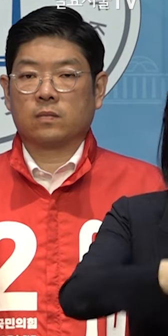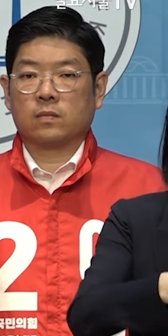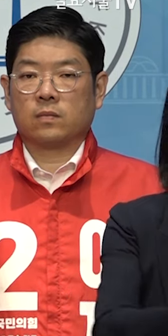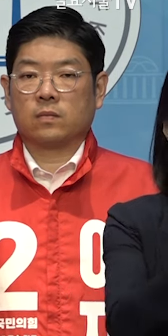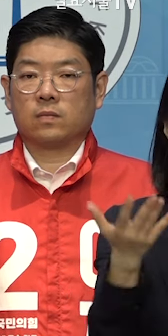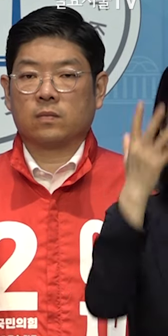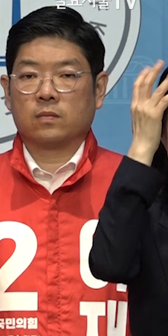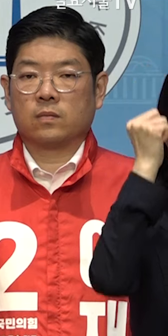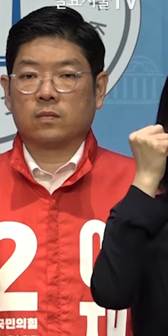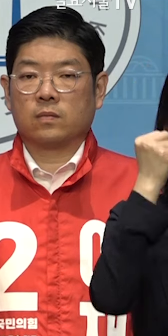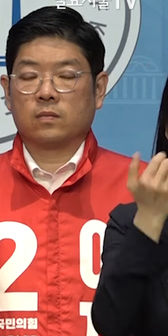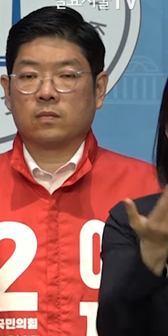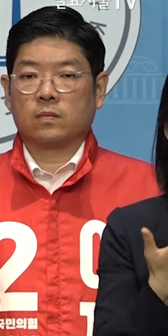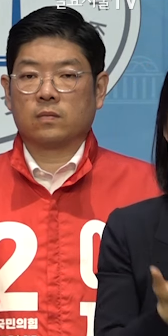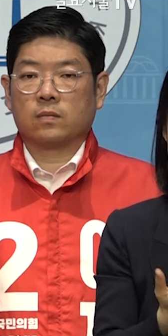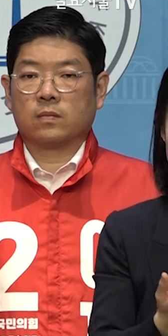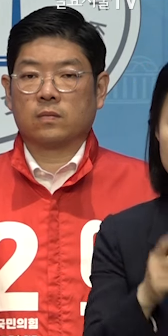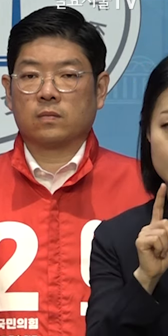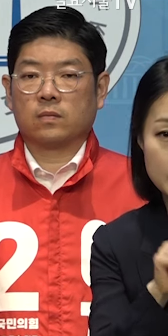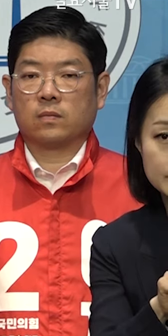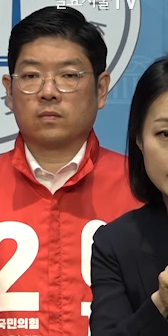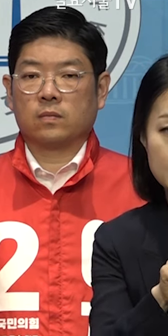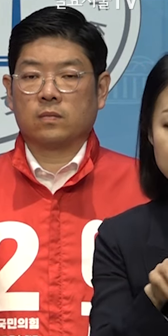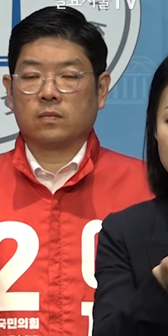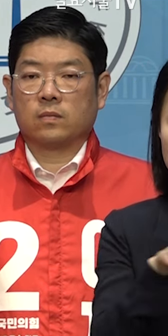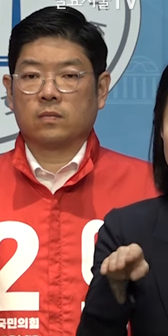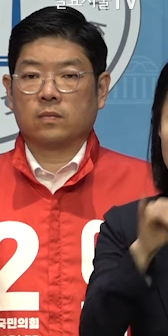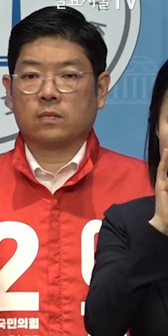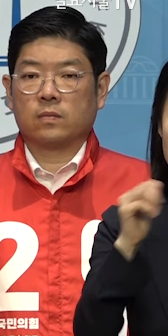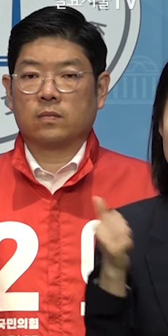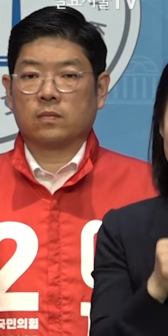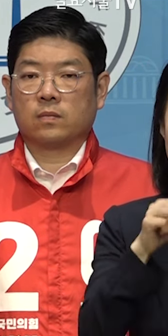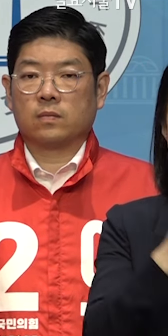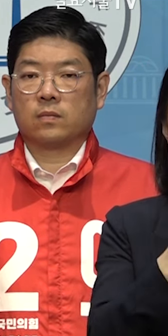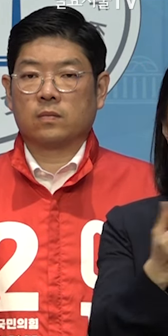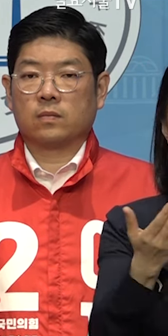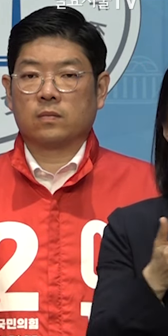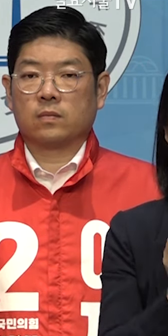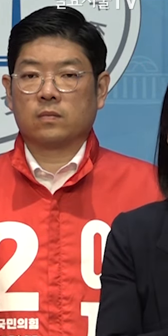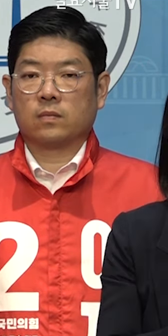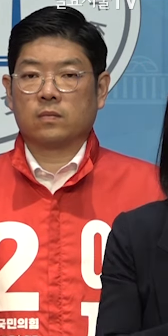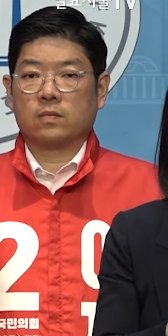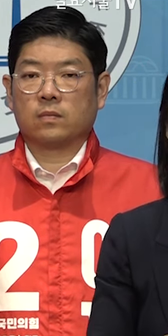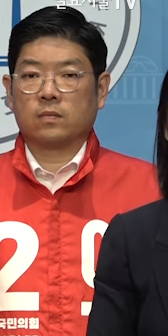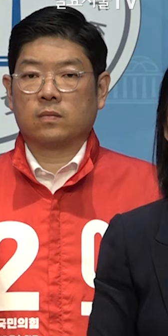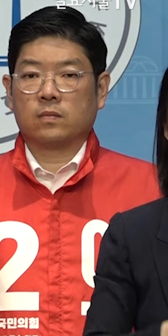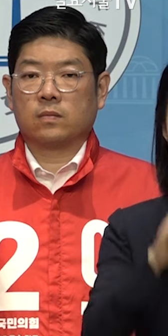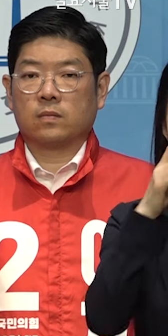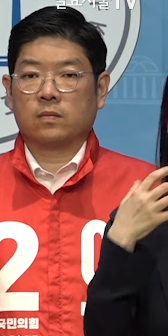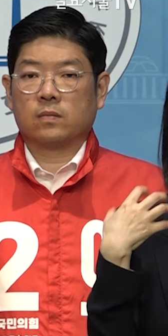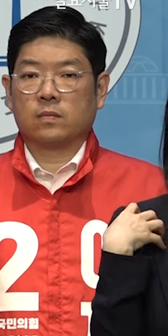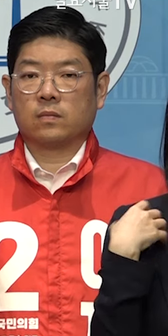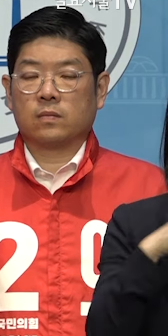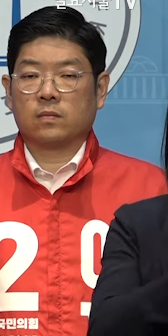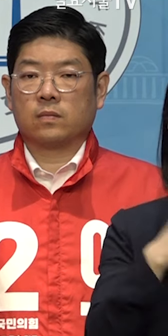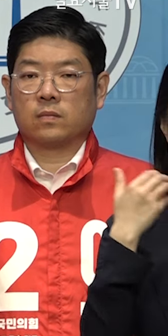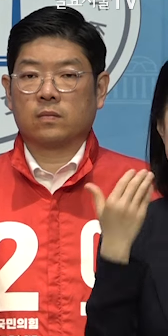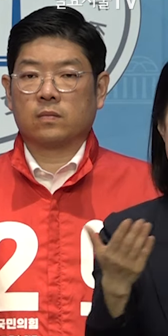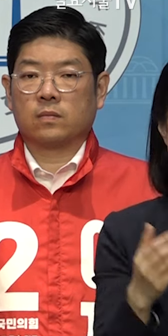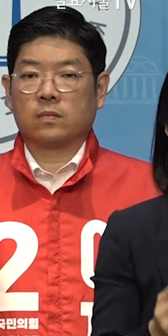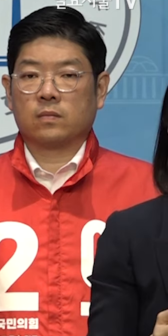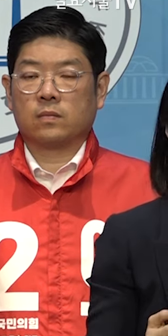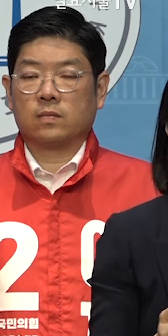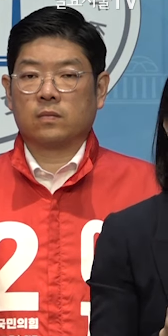주시길 부탁드립니다 첫째 균형 있는 국회를 만들어 주십시오 대놓고 정권 탄핵을 이야기하는